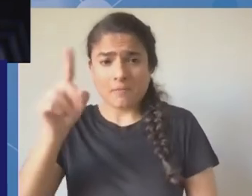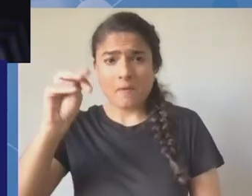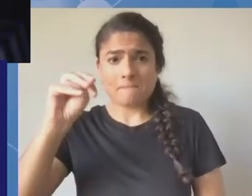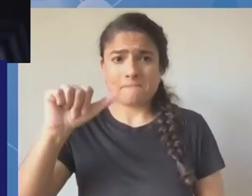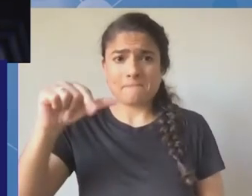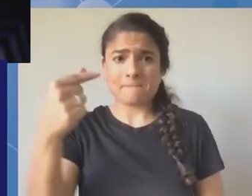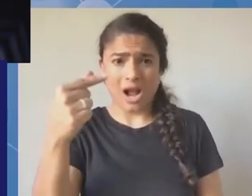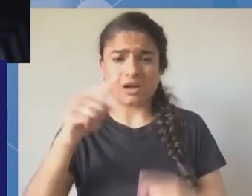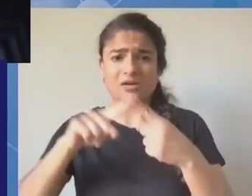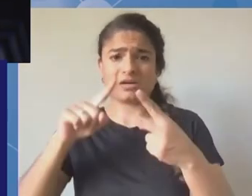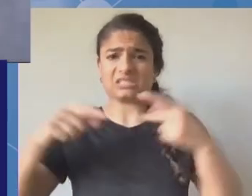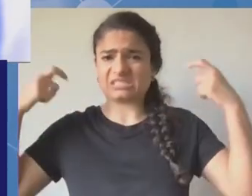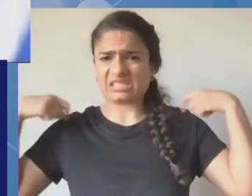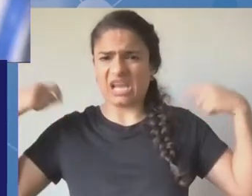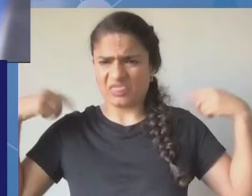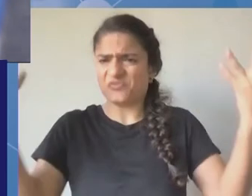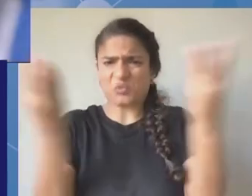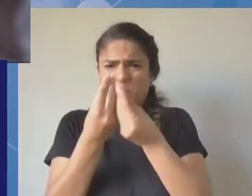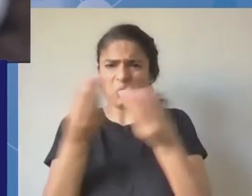多方的顾问小组